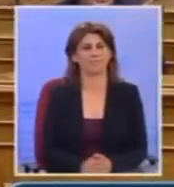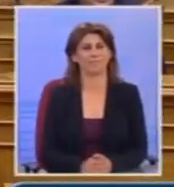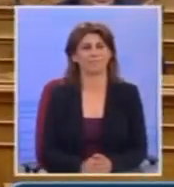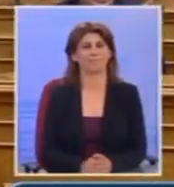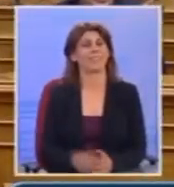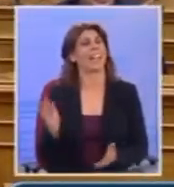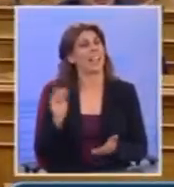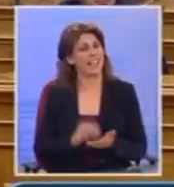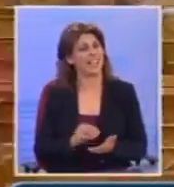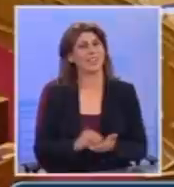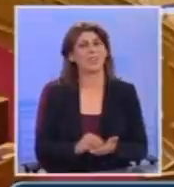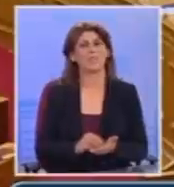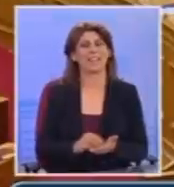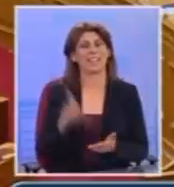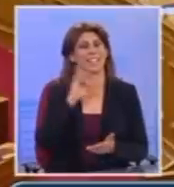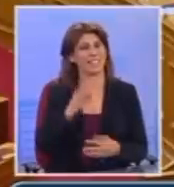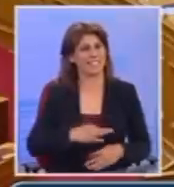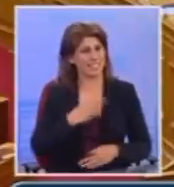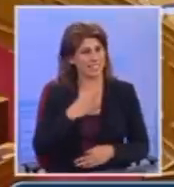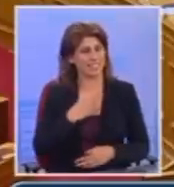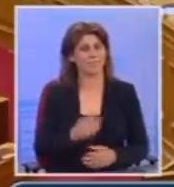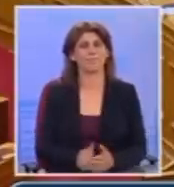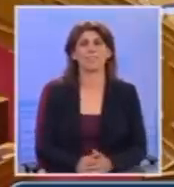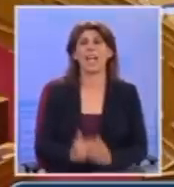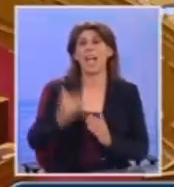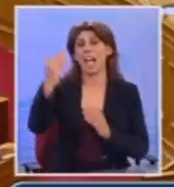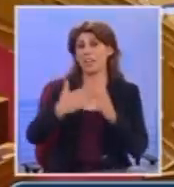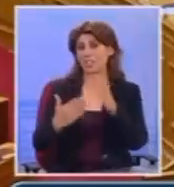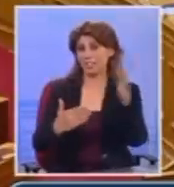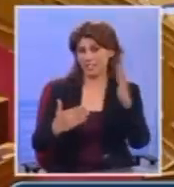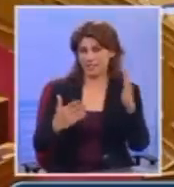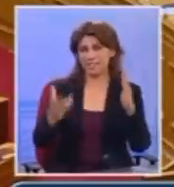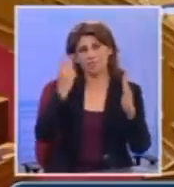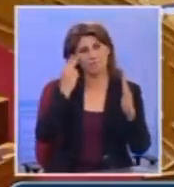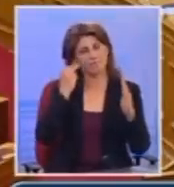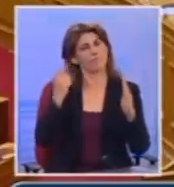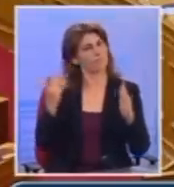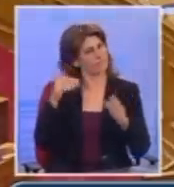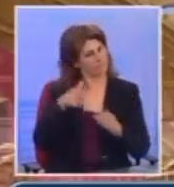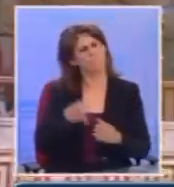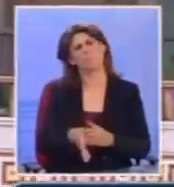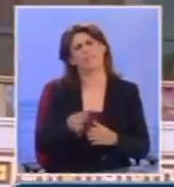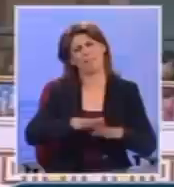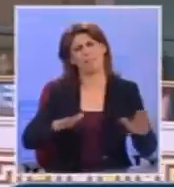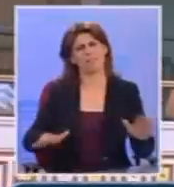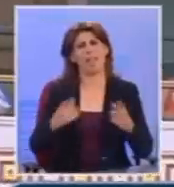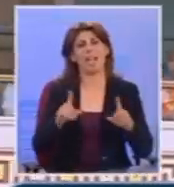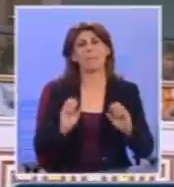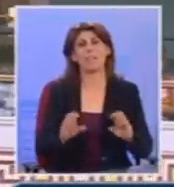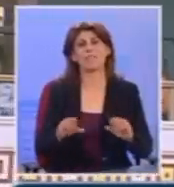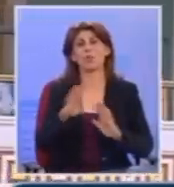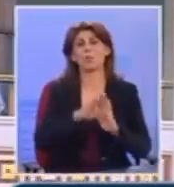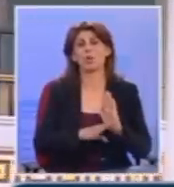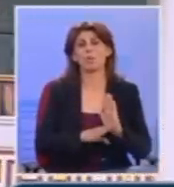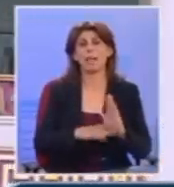επίσης, κυρίες και κύριοι συνάδελφοι, γίνεται στο σώμα ότι από τα ανωτικά θεωρία παρακολουθούν συνεδρίαση, αφού συμμετείχαν στο εκπαιδευτικό